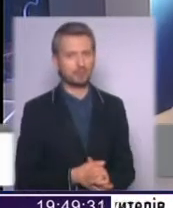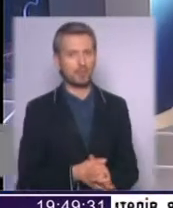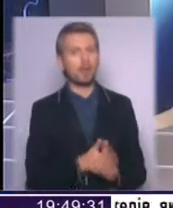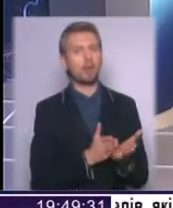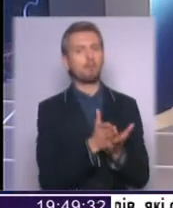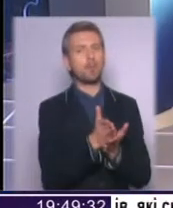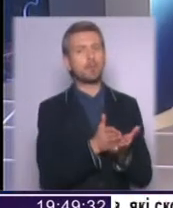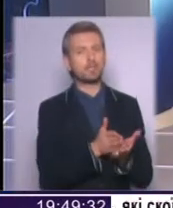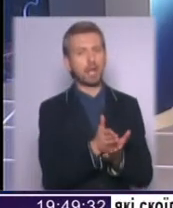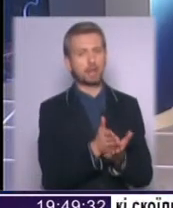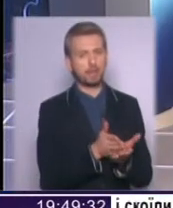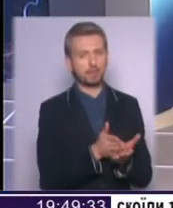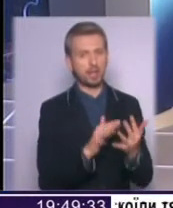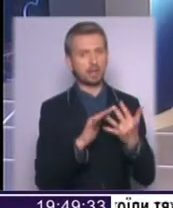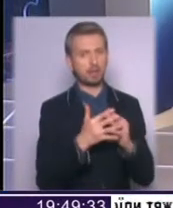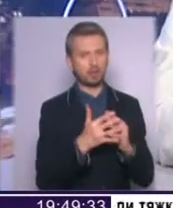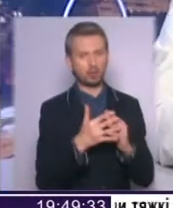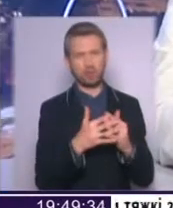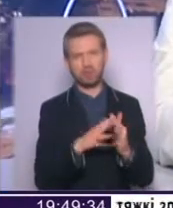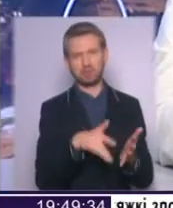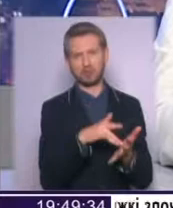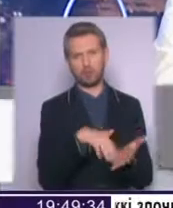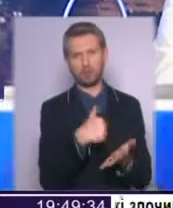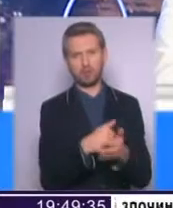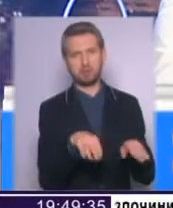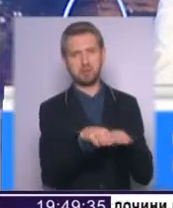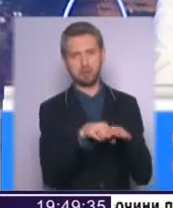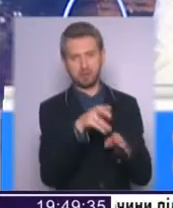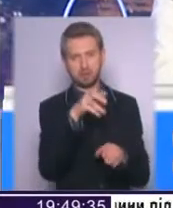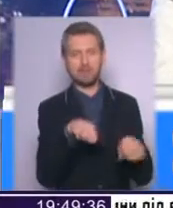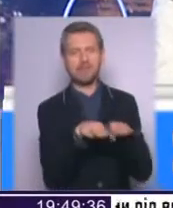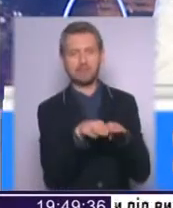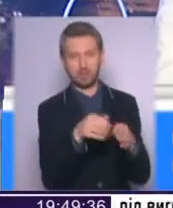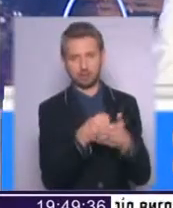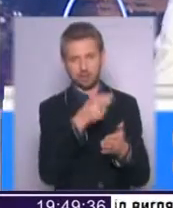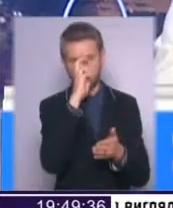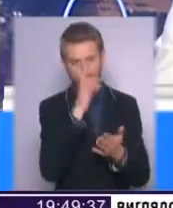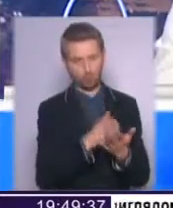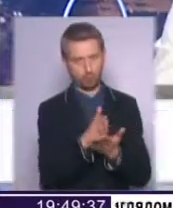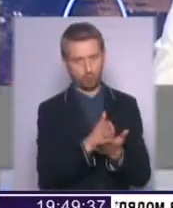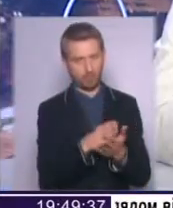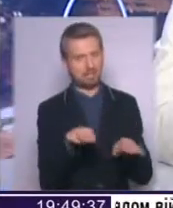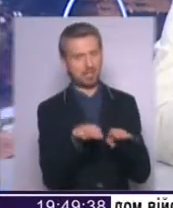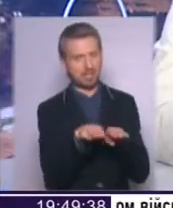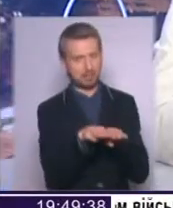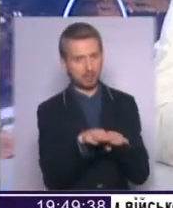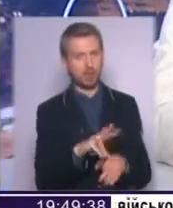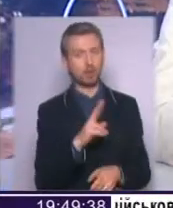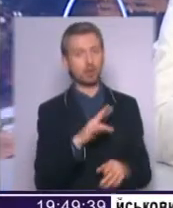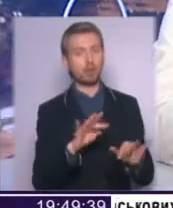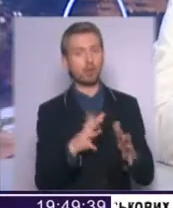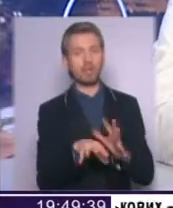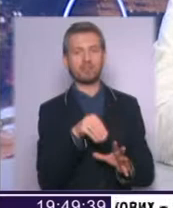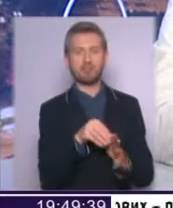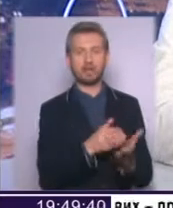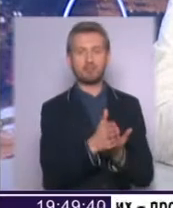Посада сільського, селищного, міського голови прирівняна до державного службовця, скажімо, прирівнювання. Значить, другий момент – це виборні